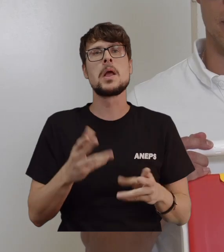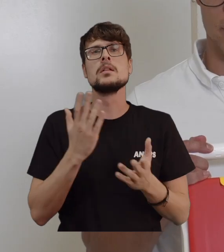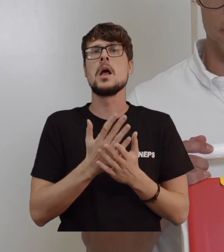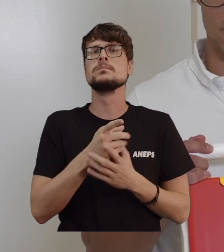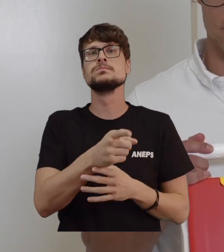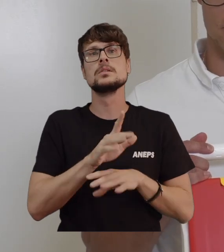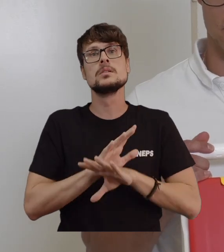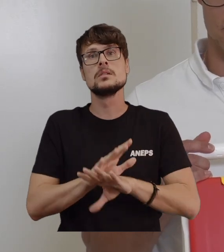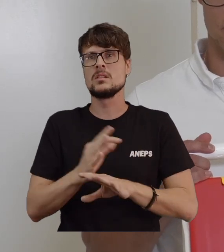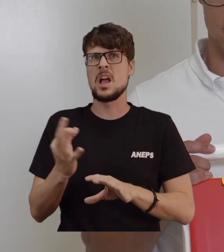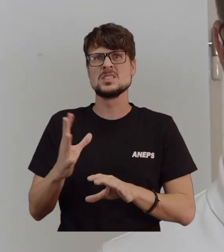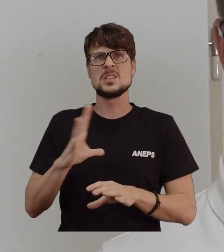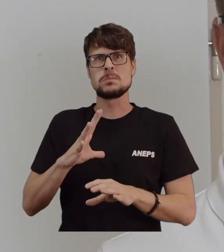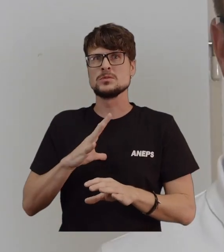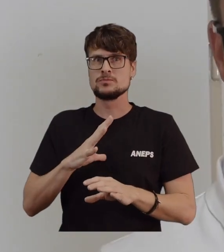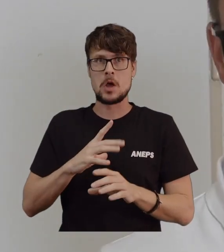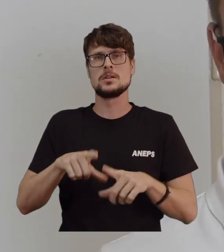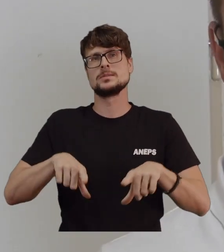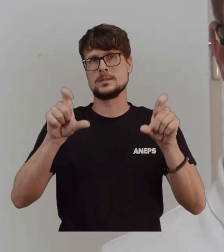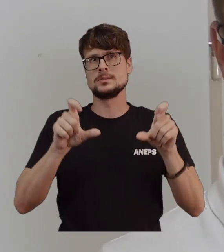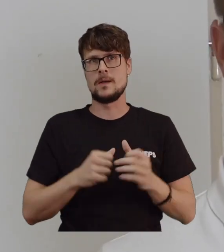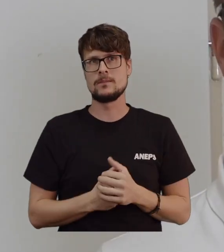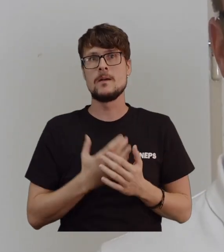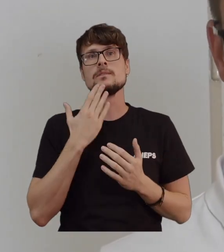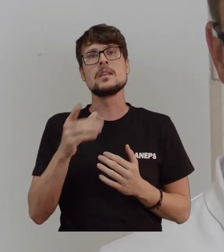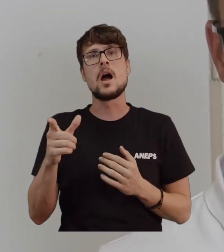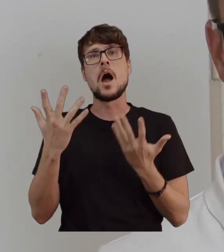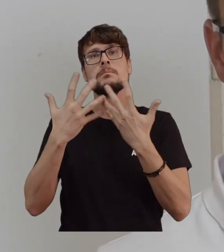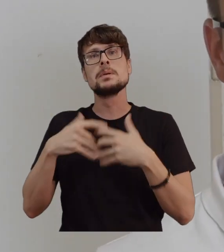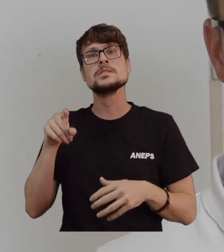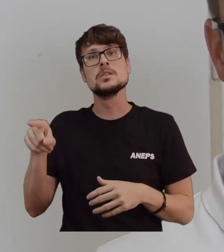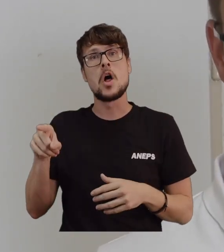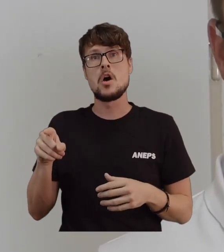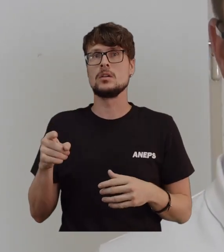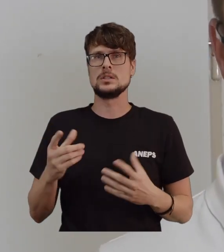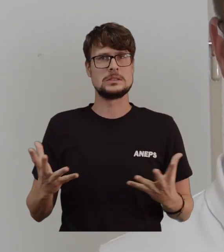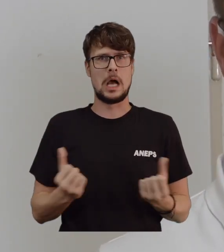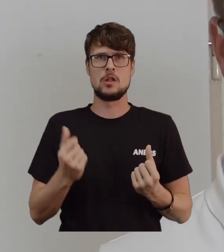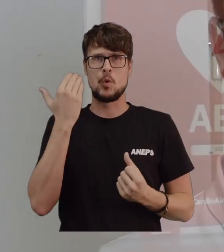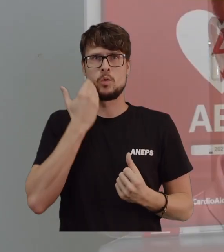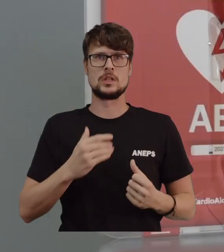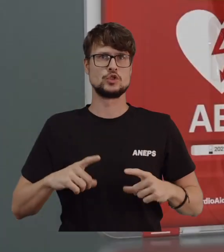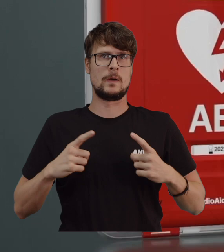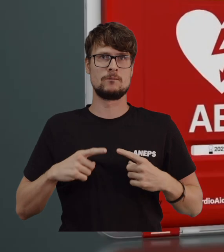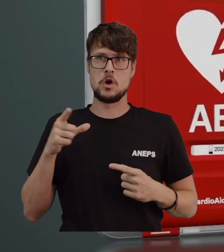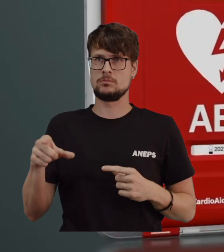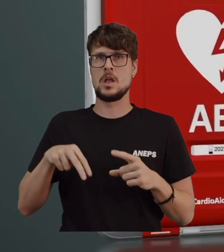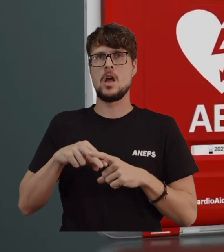nejaké nebezpečenstvo. Vďaka AED viete zachrániť ľudský život.